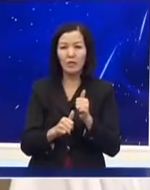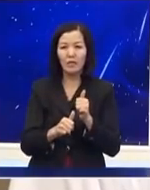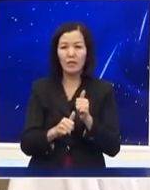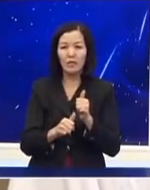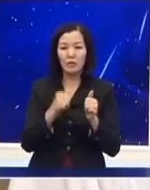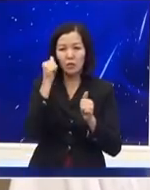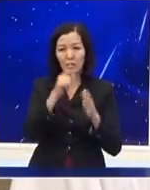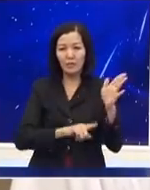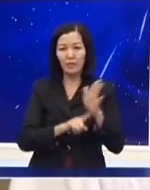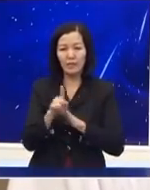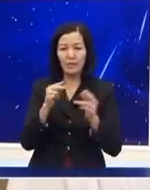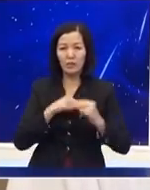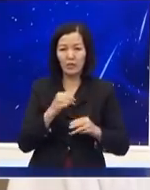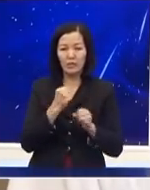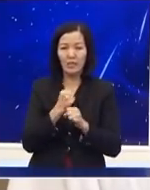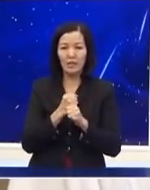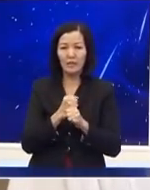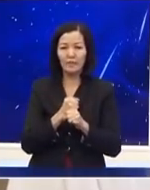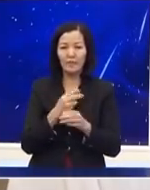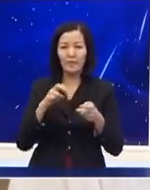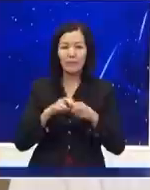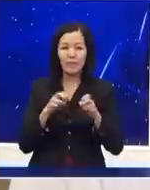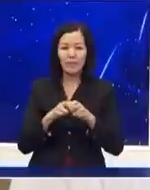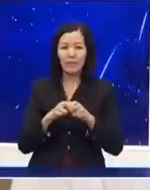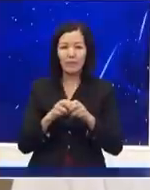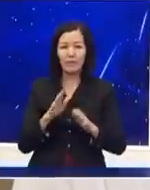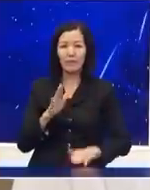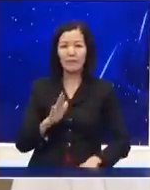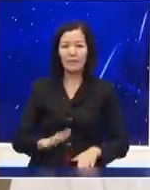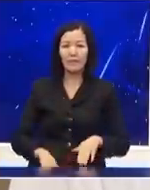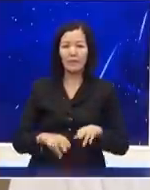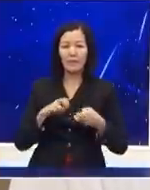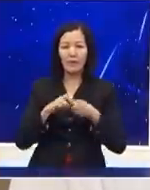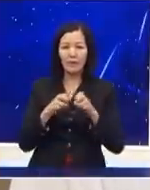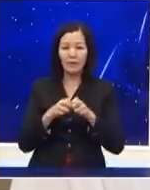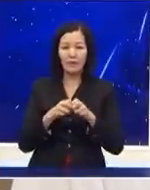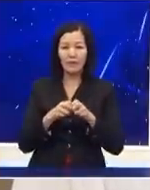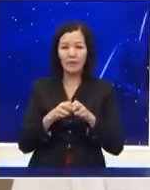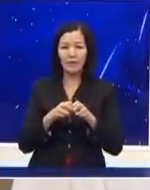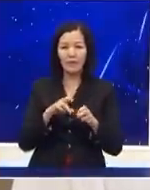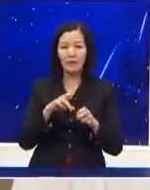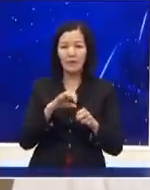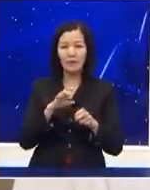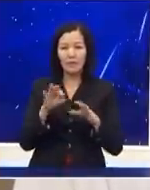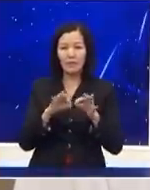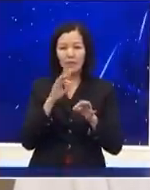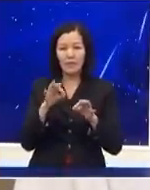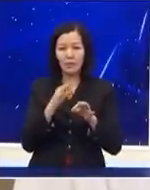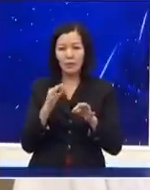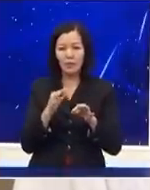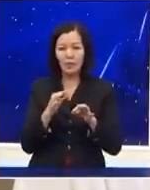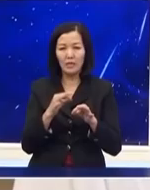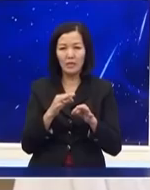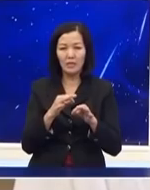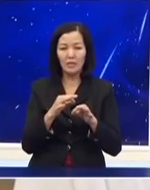Негізгі мақсатымыз қазіргі проблема тізе буынының проблемасы бойынша, оның ішінде мениск, оны тігу,